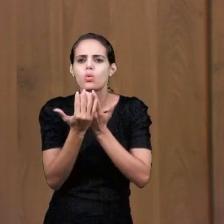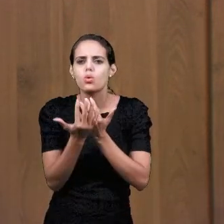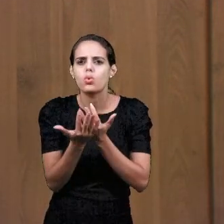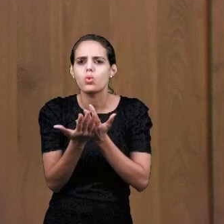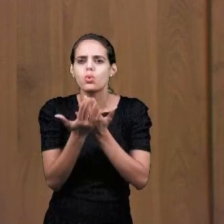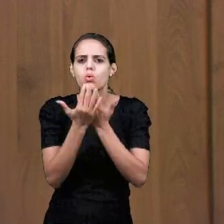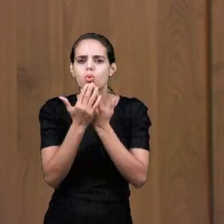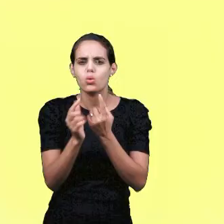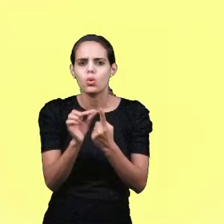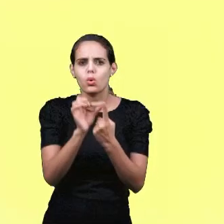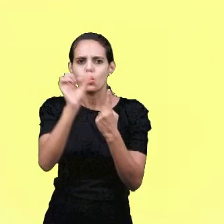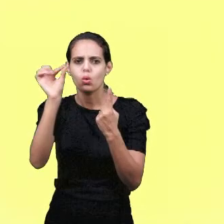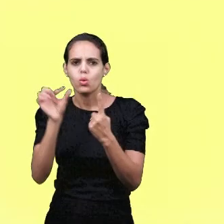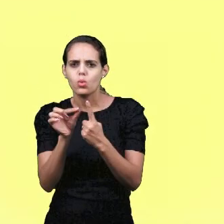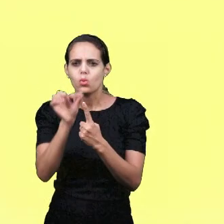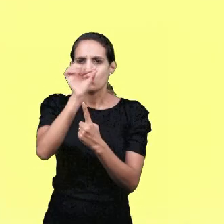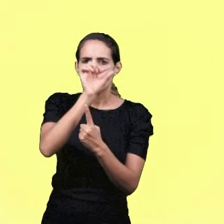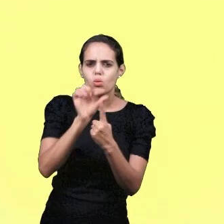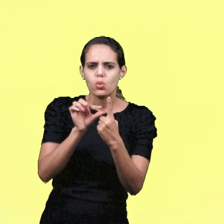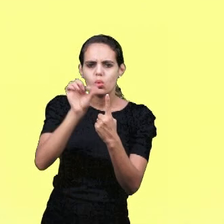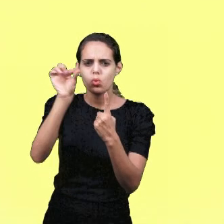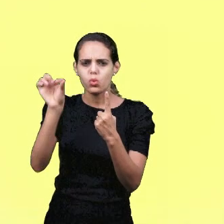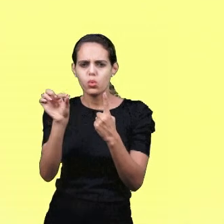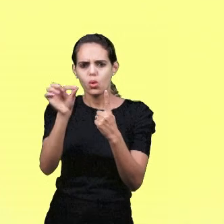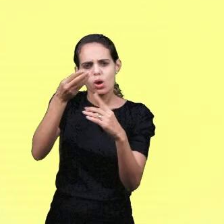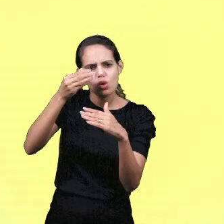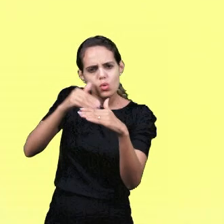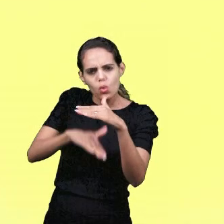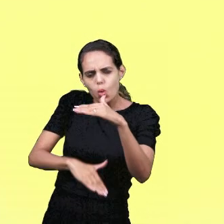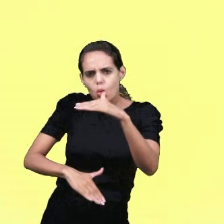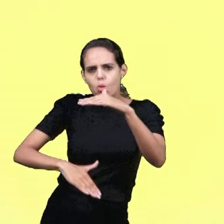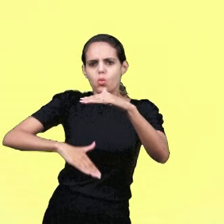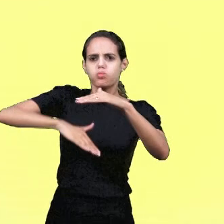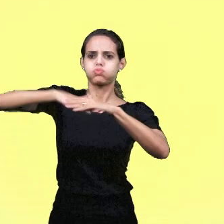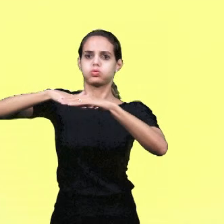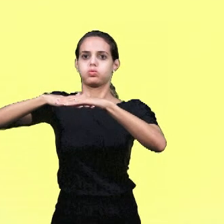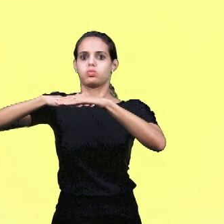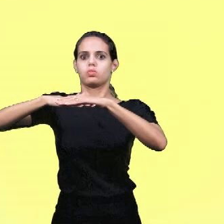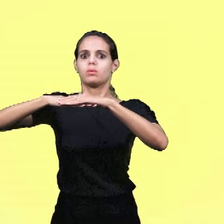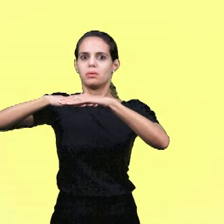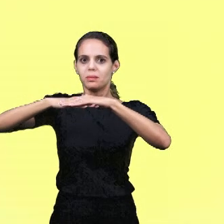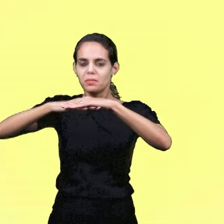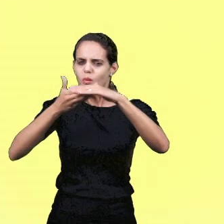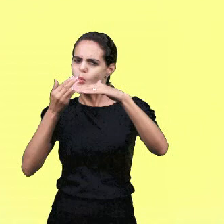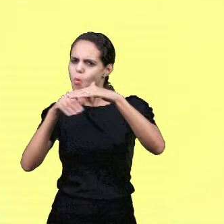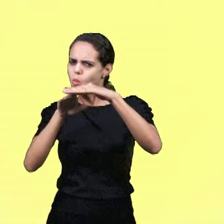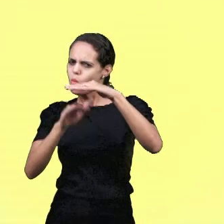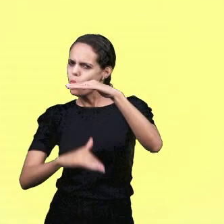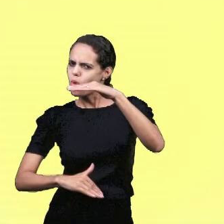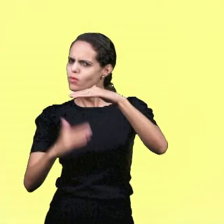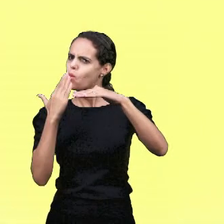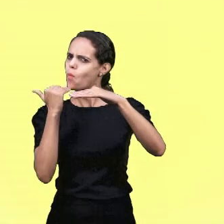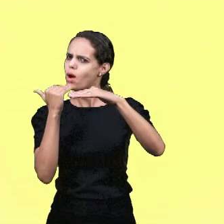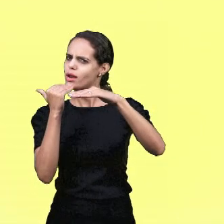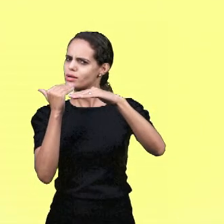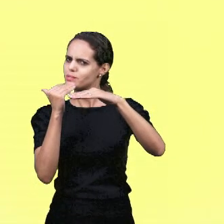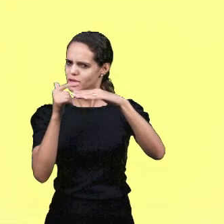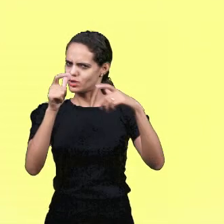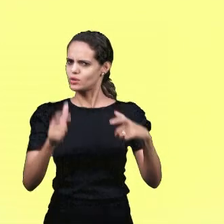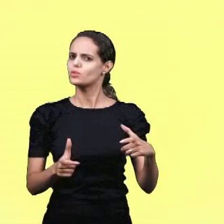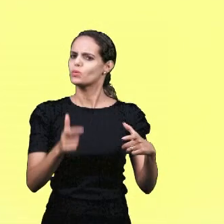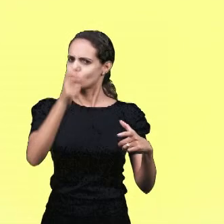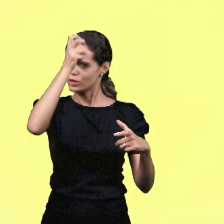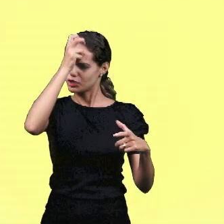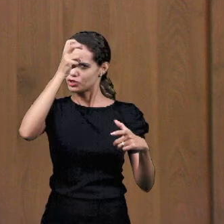de celliers et il a ramassé tellement de blé qu'il était comme de sable de la mer.